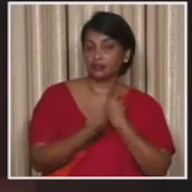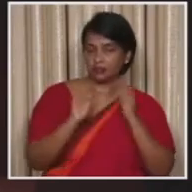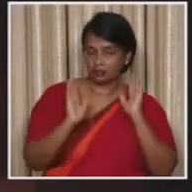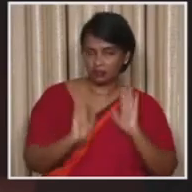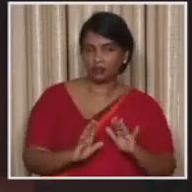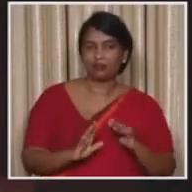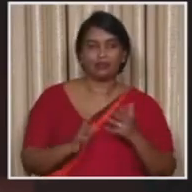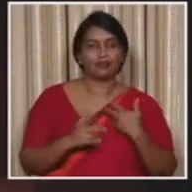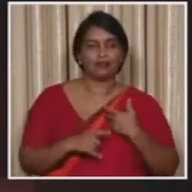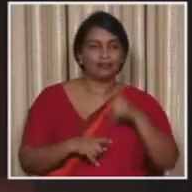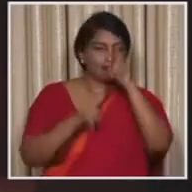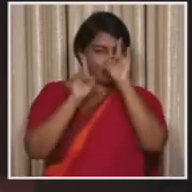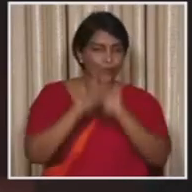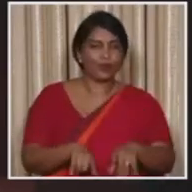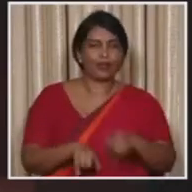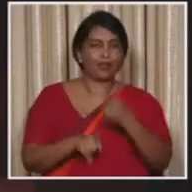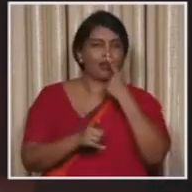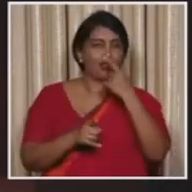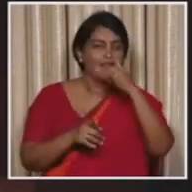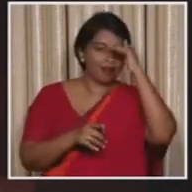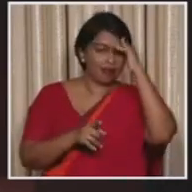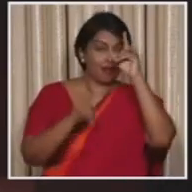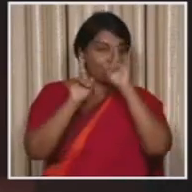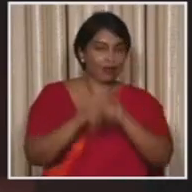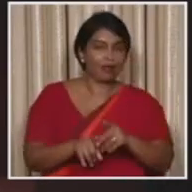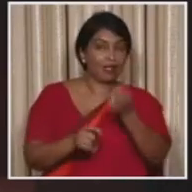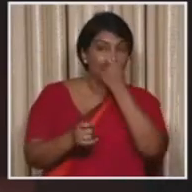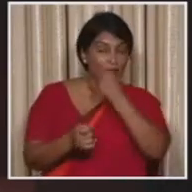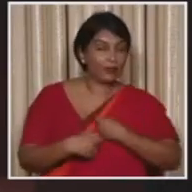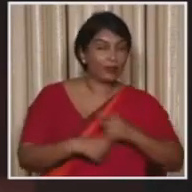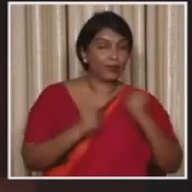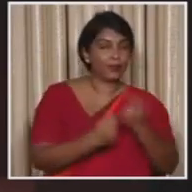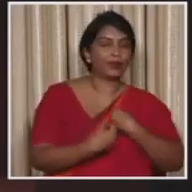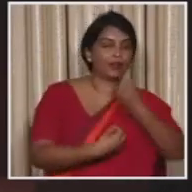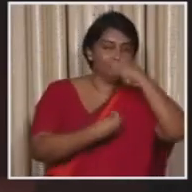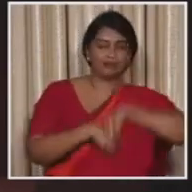එහෙම නැතුව තමුන් රාන්සලගේ පාර්ශ්වෙ ඉන්න නායකයෝ වගේ කියන දේක පාරට අපි ගිලින්නේ නැහැ.